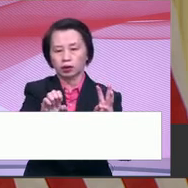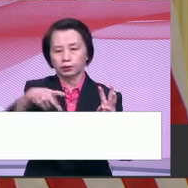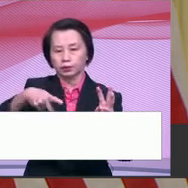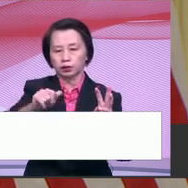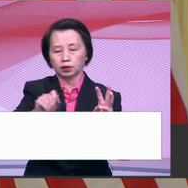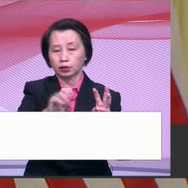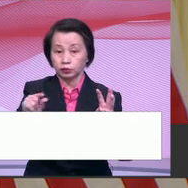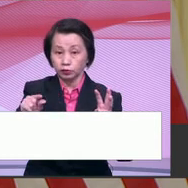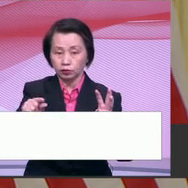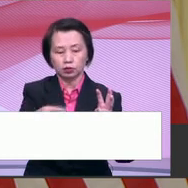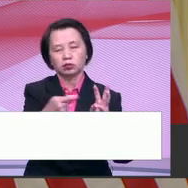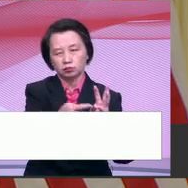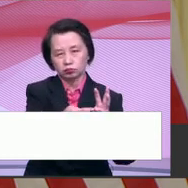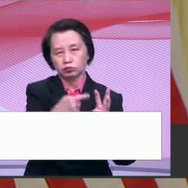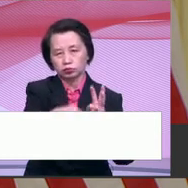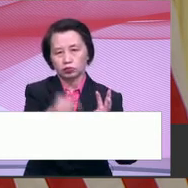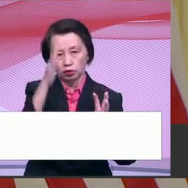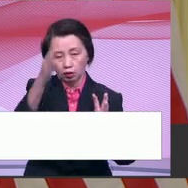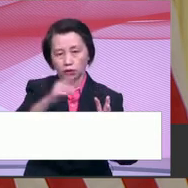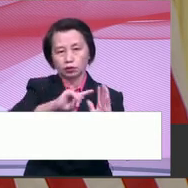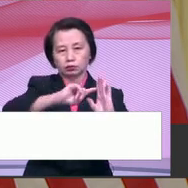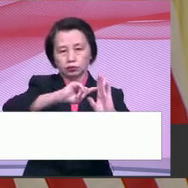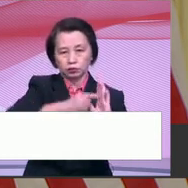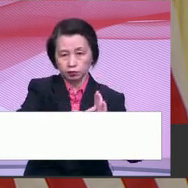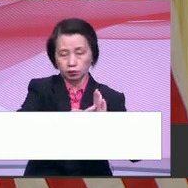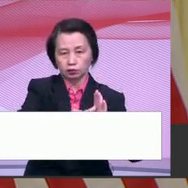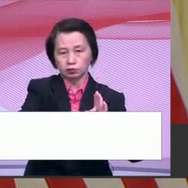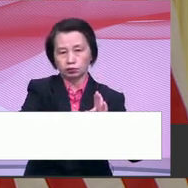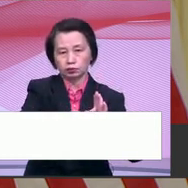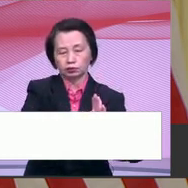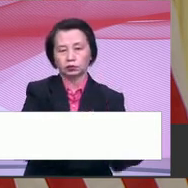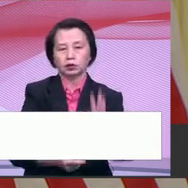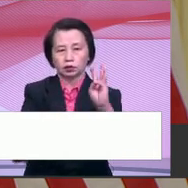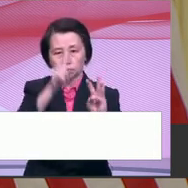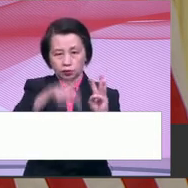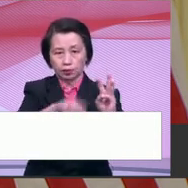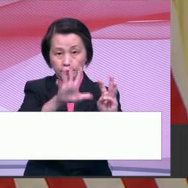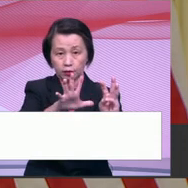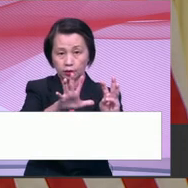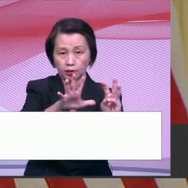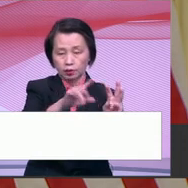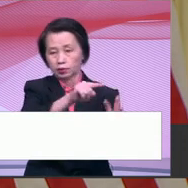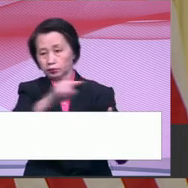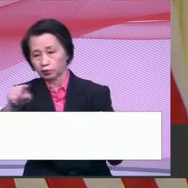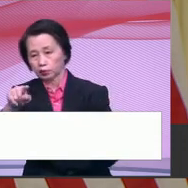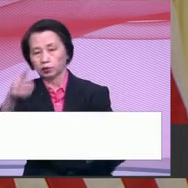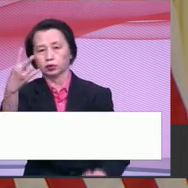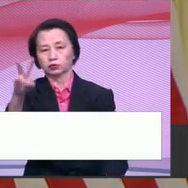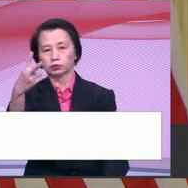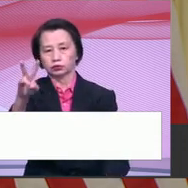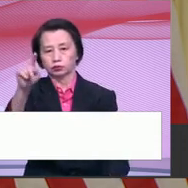PKP bagi daerah yang terlibat akan mula berkuat kuasa pada 6 Mei sehingga